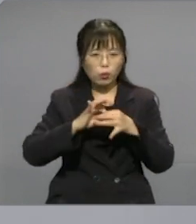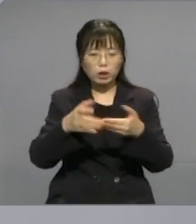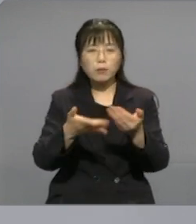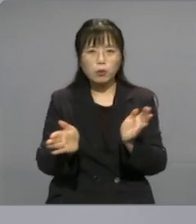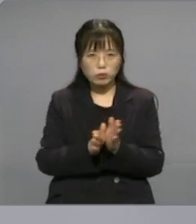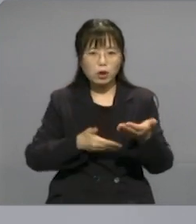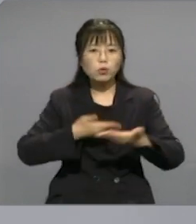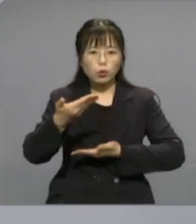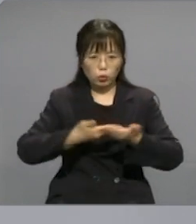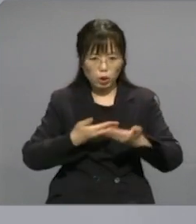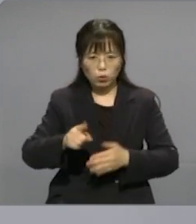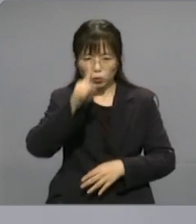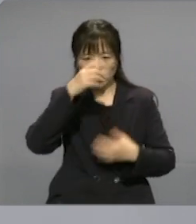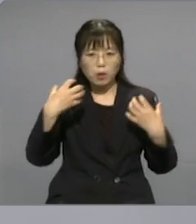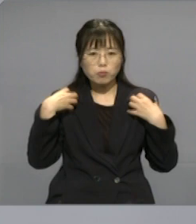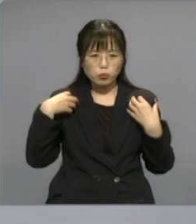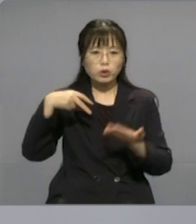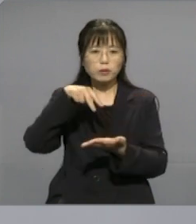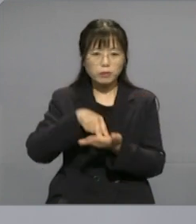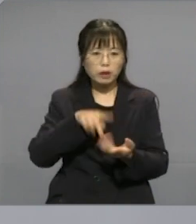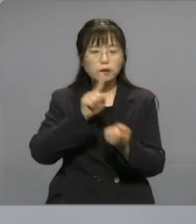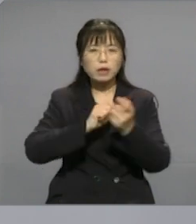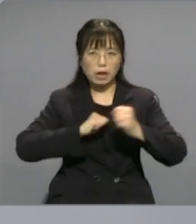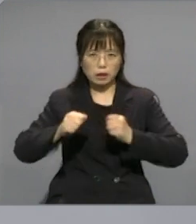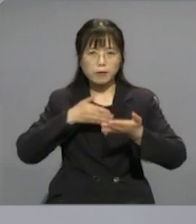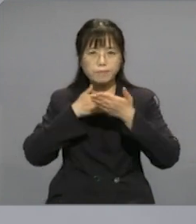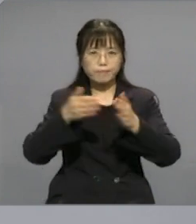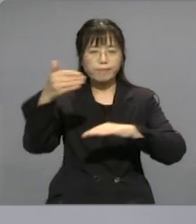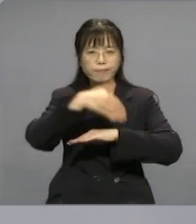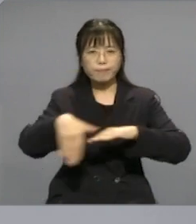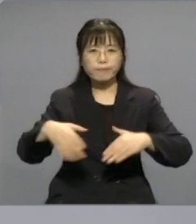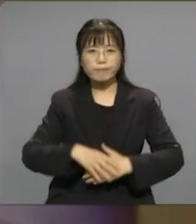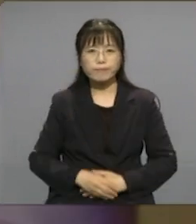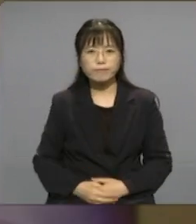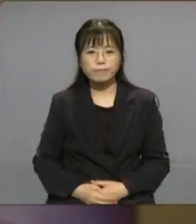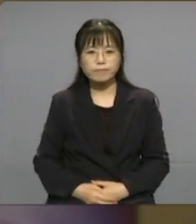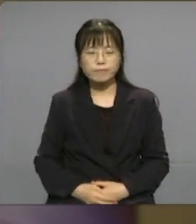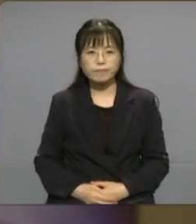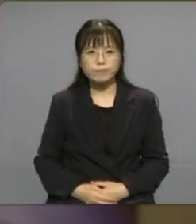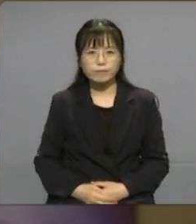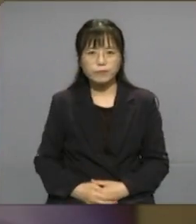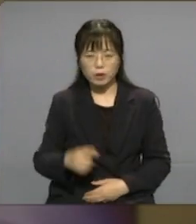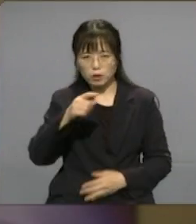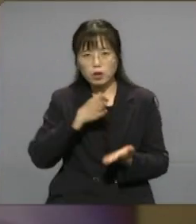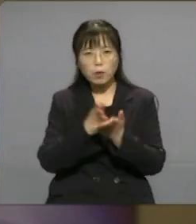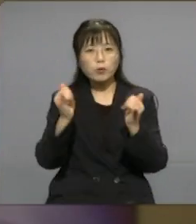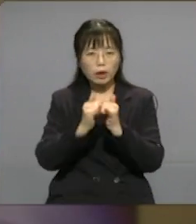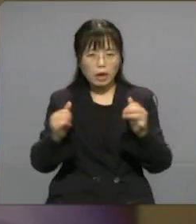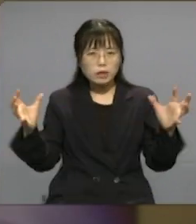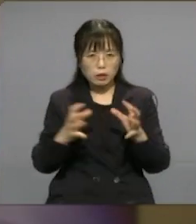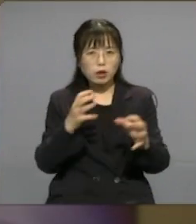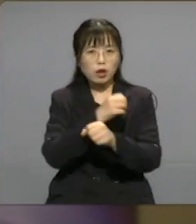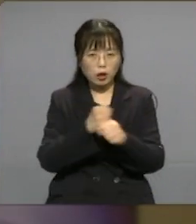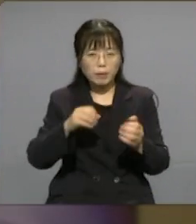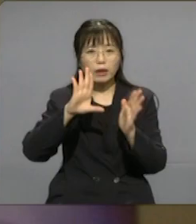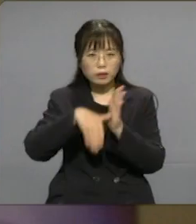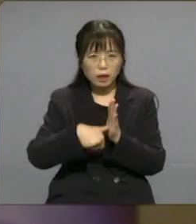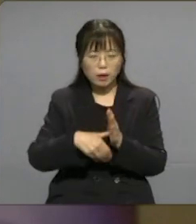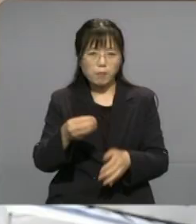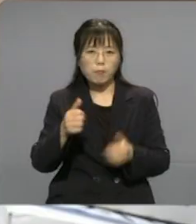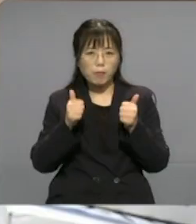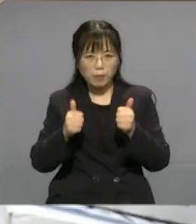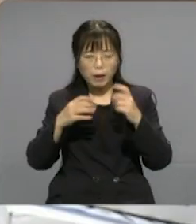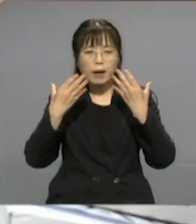관계부처와 공유하고 범정부 차원에서 대응해 나가겠습니다. 전문가들은 단체협약의 경우